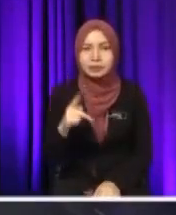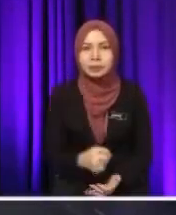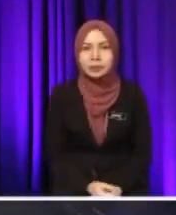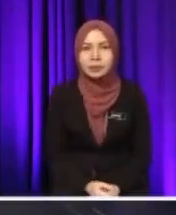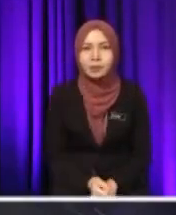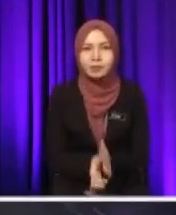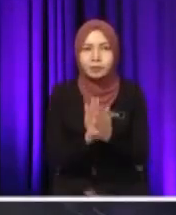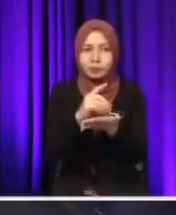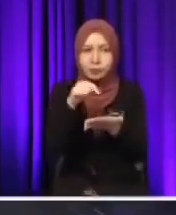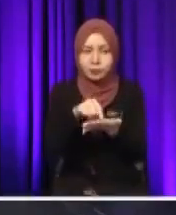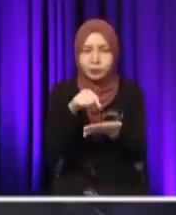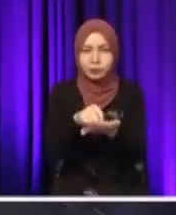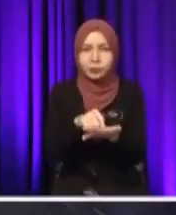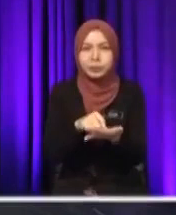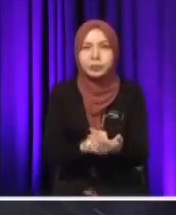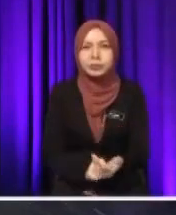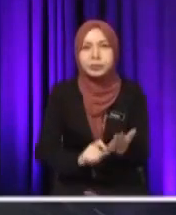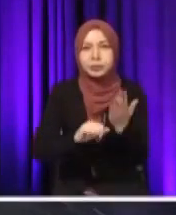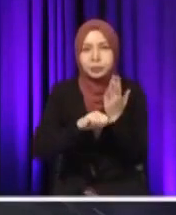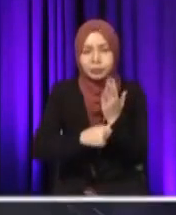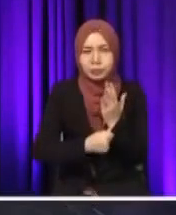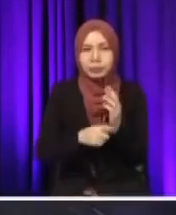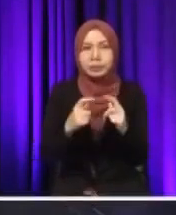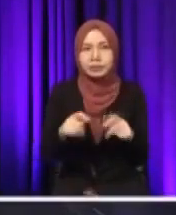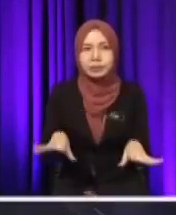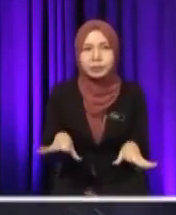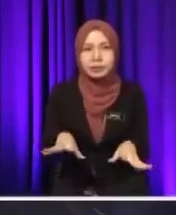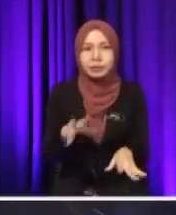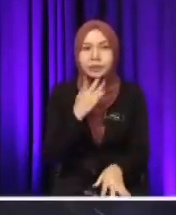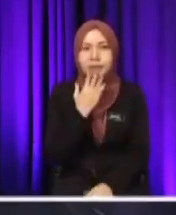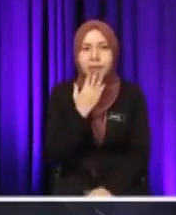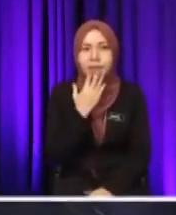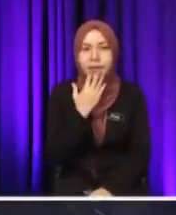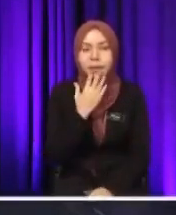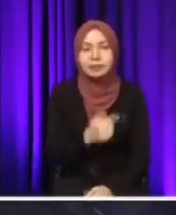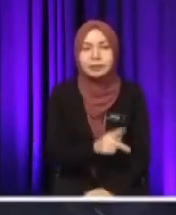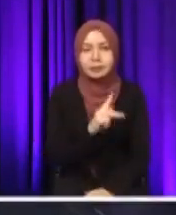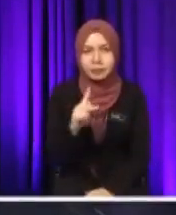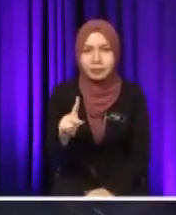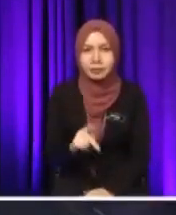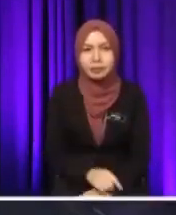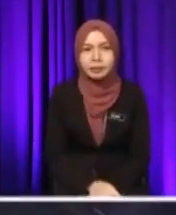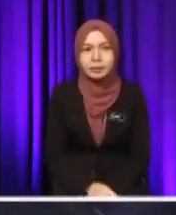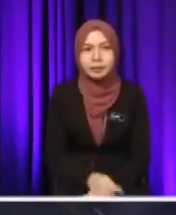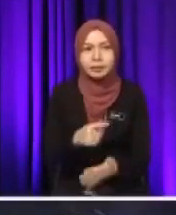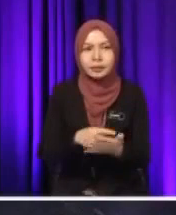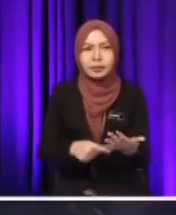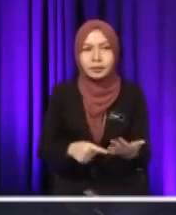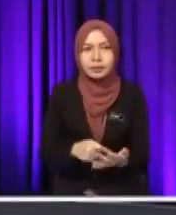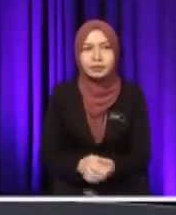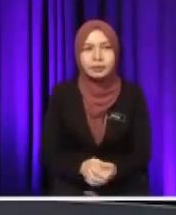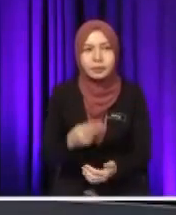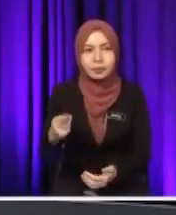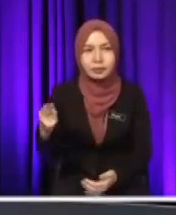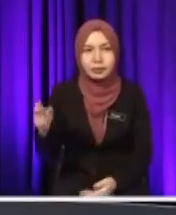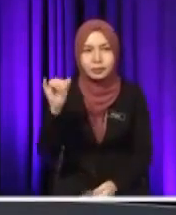telah diwarnakan. Okay, so kita nak tahu bagaimana proses pelunturan awal minyak sawit tersebut. Apakah bahan digunakan? Bahan yang digunakan